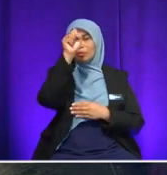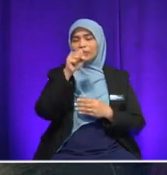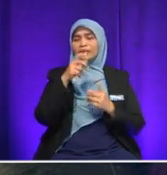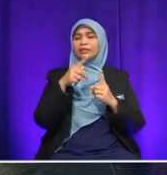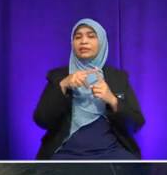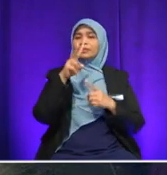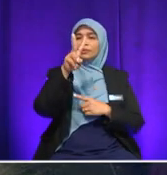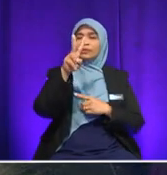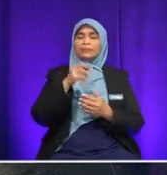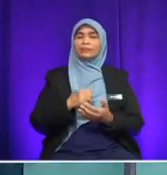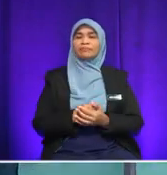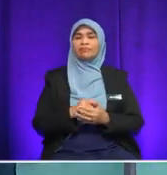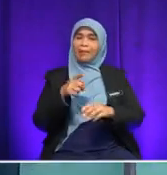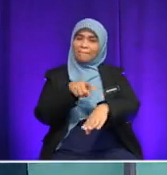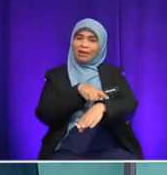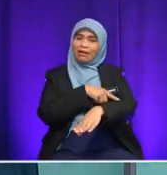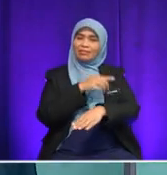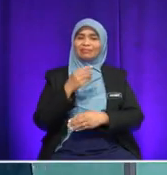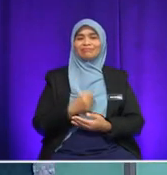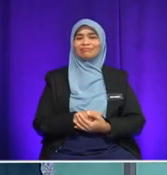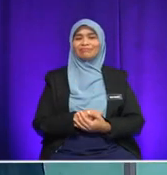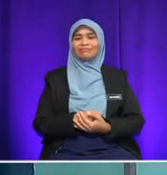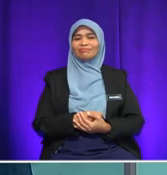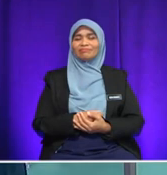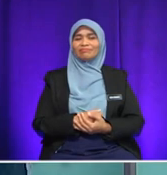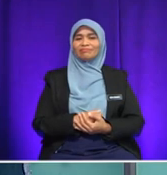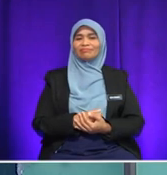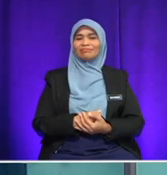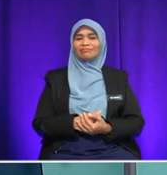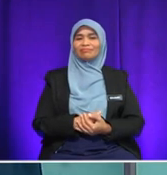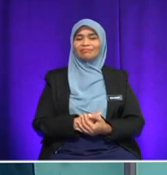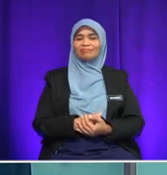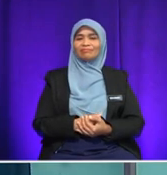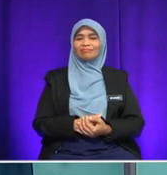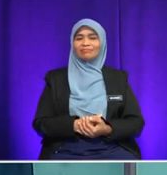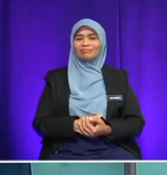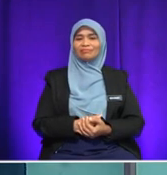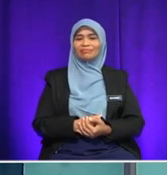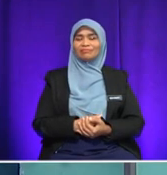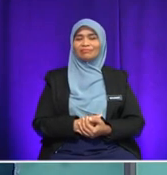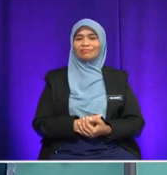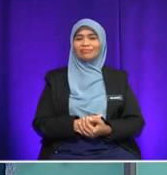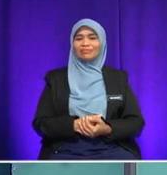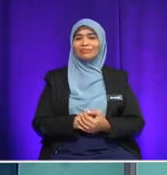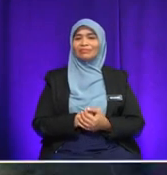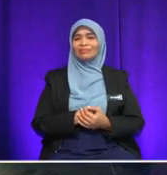kedua. Panjang sikit ni. Okay. Aku malah tolong baca. Ke kita nak minta murid-murid yang bacakan, cikgu? Boleh